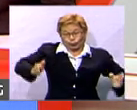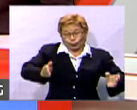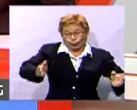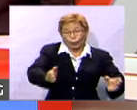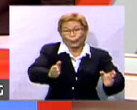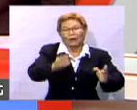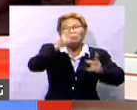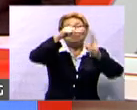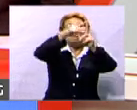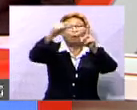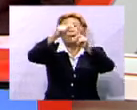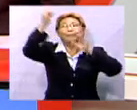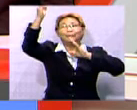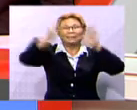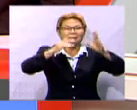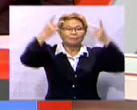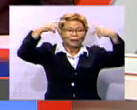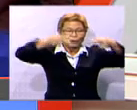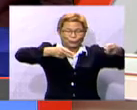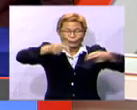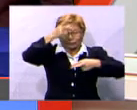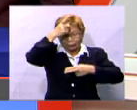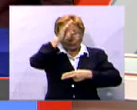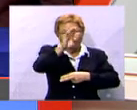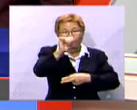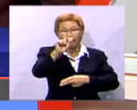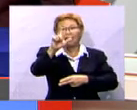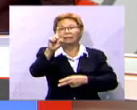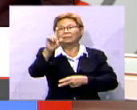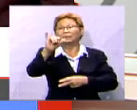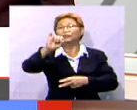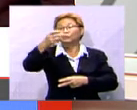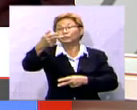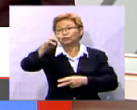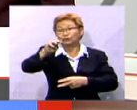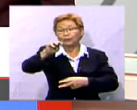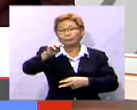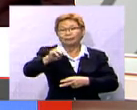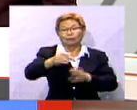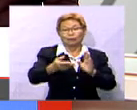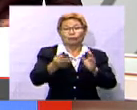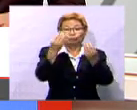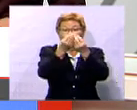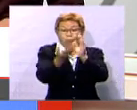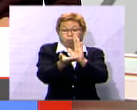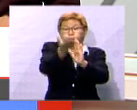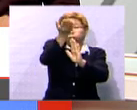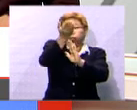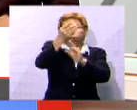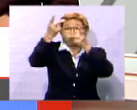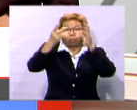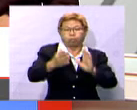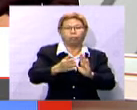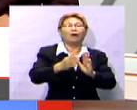sektor pelancongan negara. Pengarah urusannya Datuk Badli Syam Ghazali berkata, peningkatan jumlah pelancong akan meningkatkan kedudukan